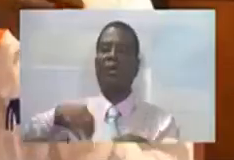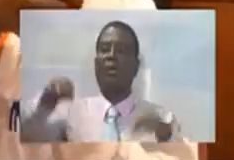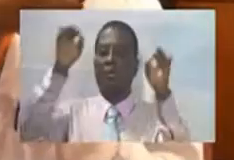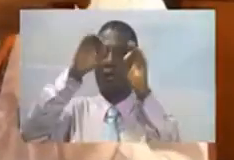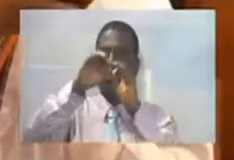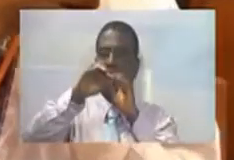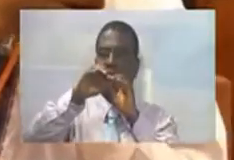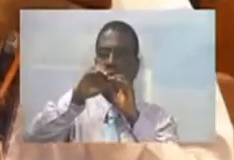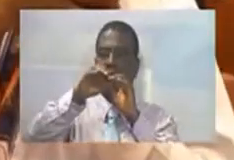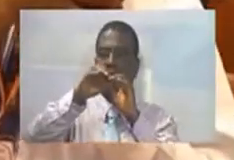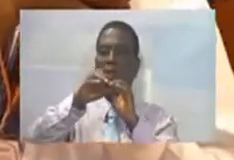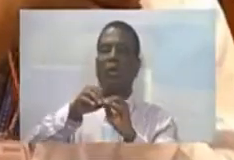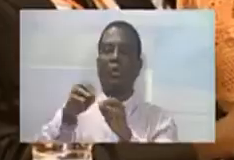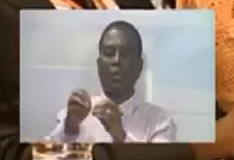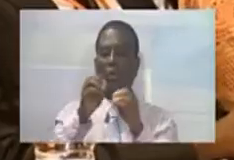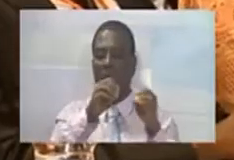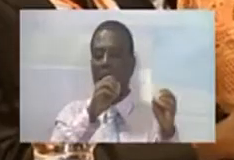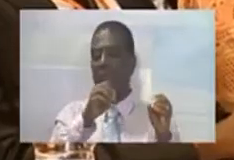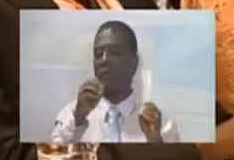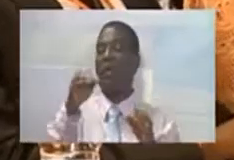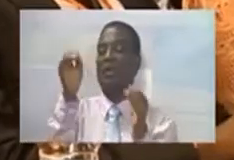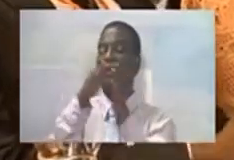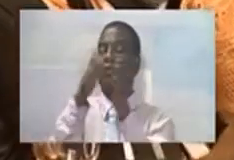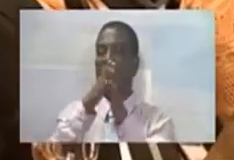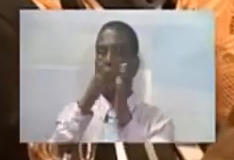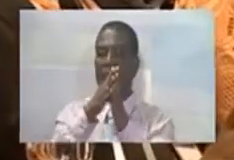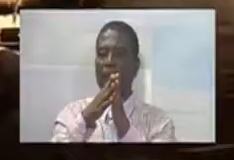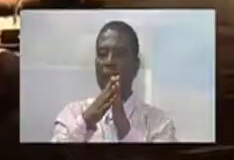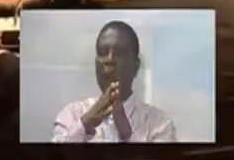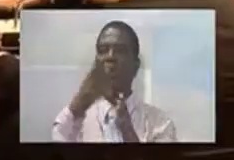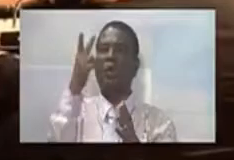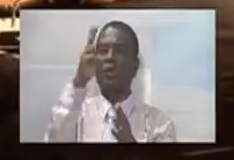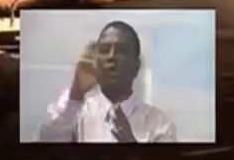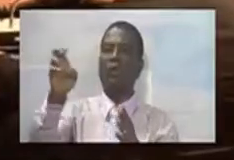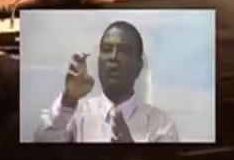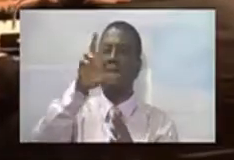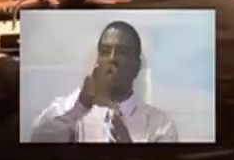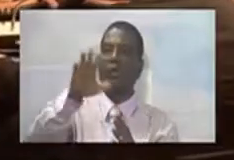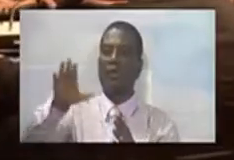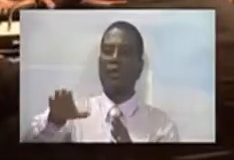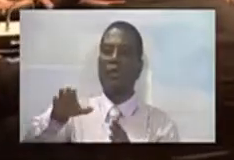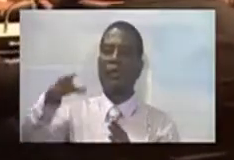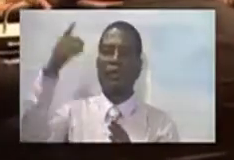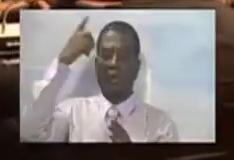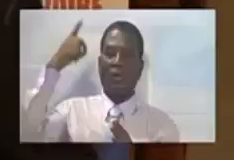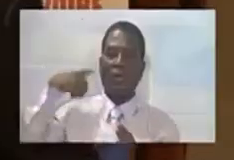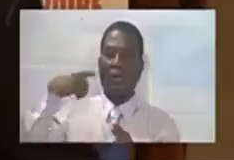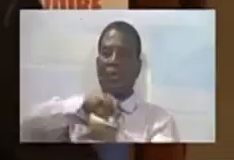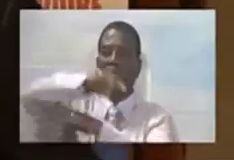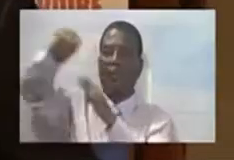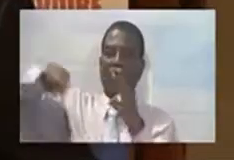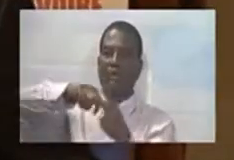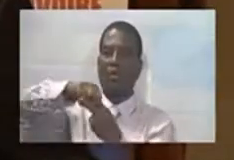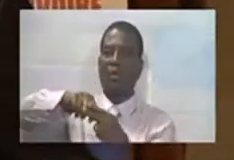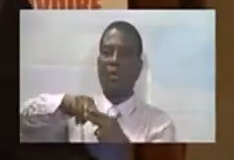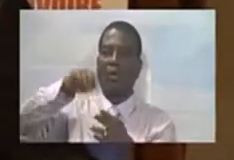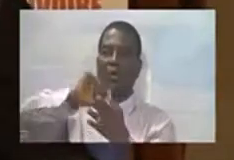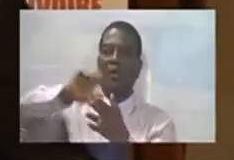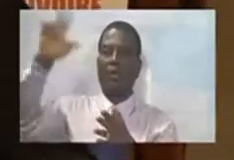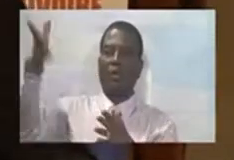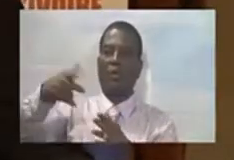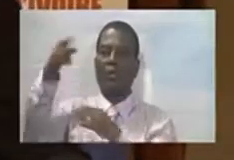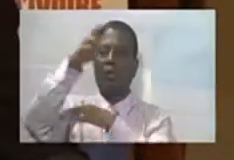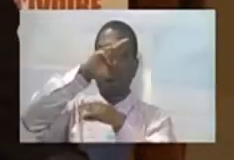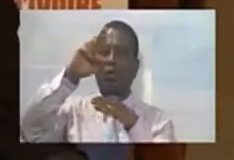ce présent séminaire d'orientation des locataires de l'hémicycle. 255 élus du peuple au total. Cette Troisième